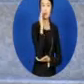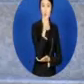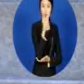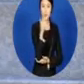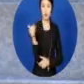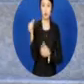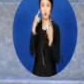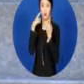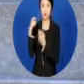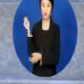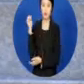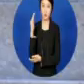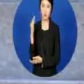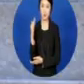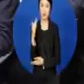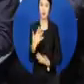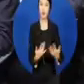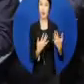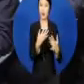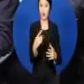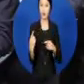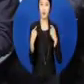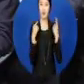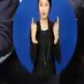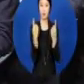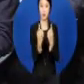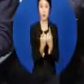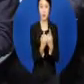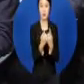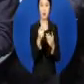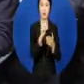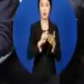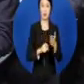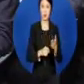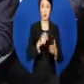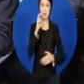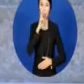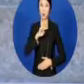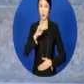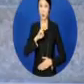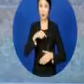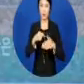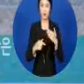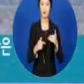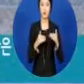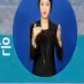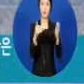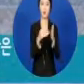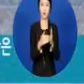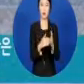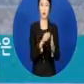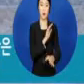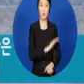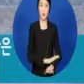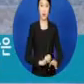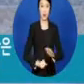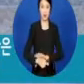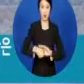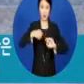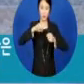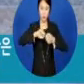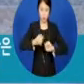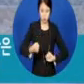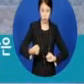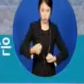분향, 추모액을 낭독, 유관순 노래 재창 등의 순서로 진행됐습니다. 팔과 다리가 부러져도